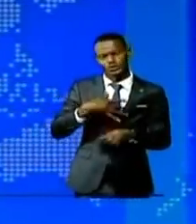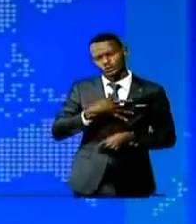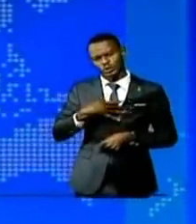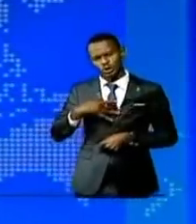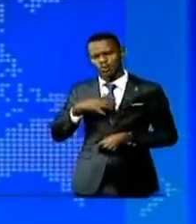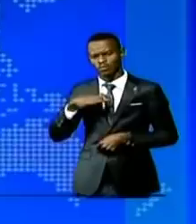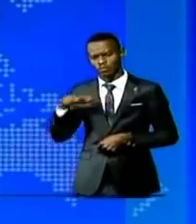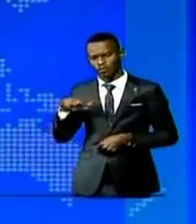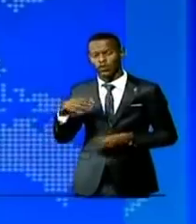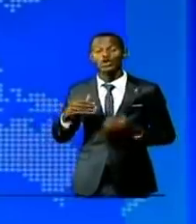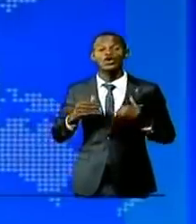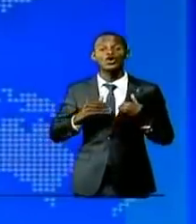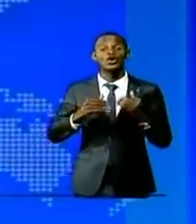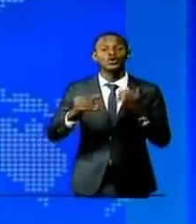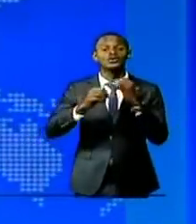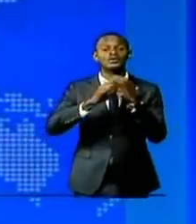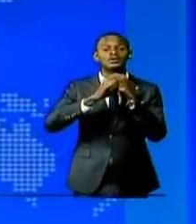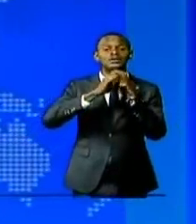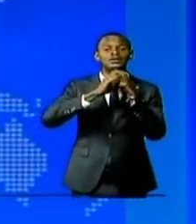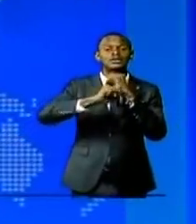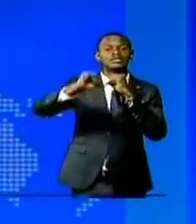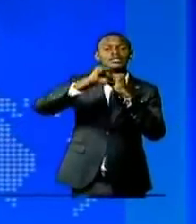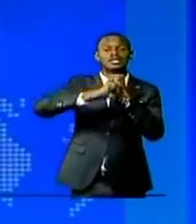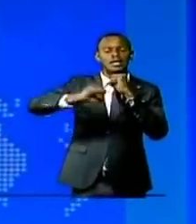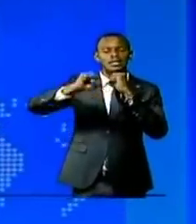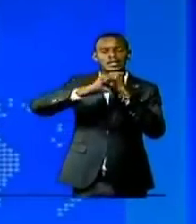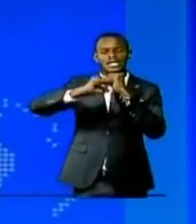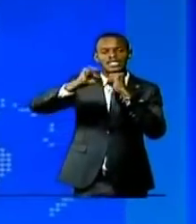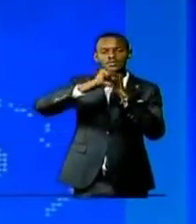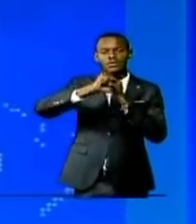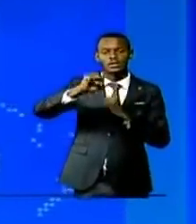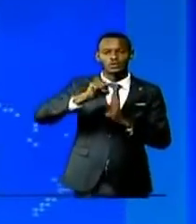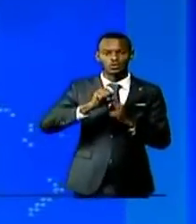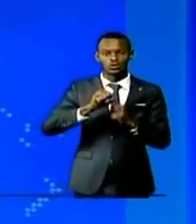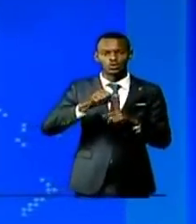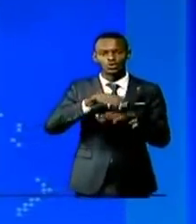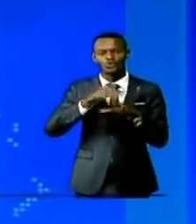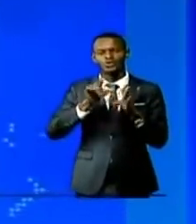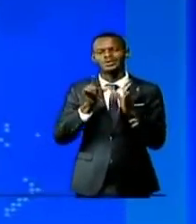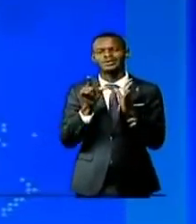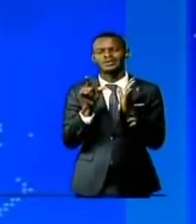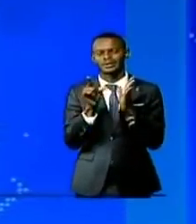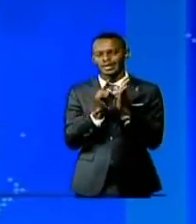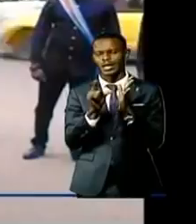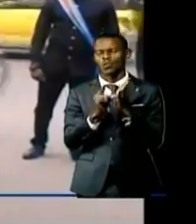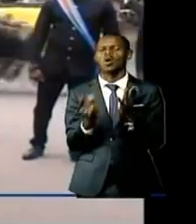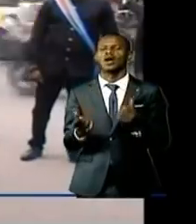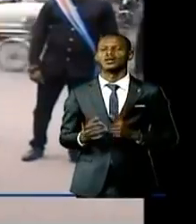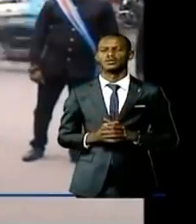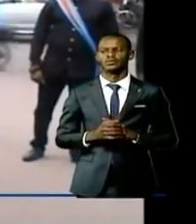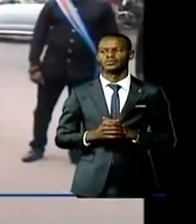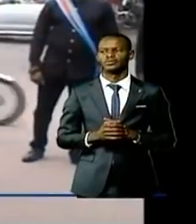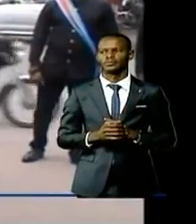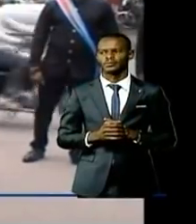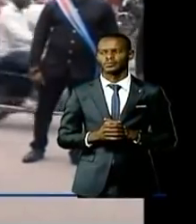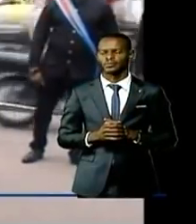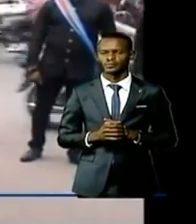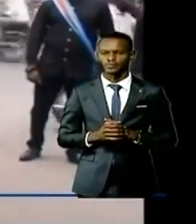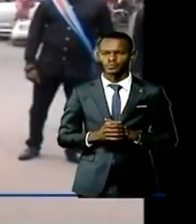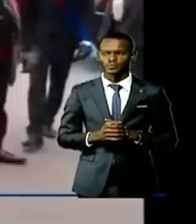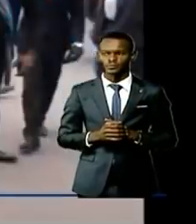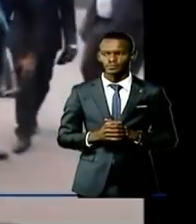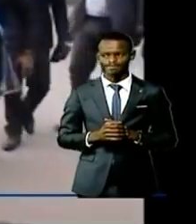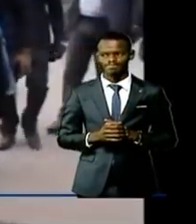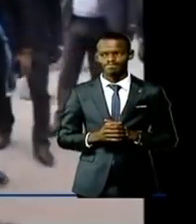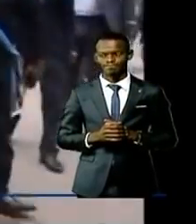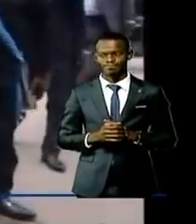de sensibilisation sur le respect des textes légaux. Luisette Sakalamalassa pour les détails. Zéro tolérance, c'est avec